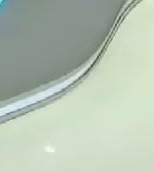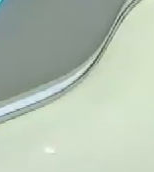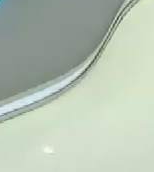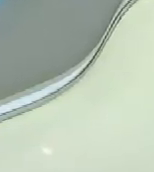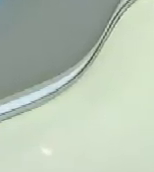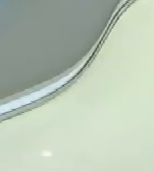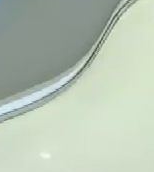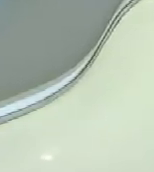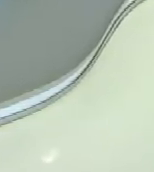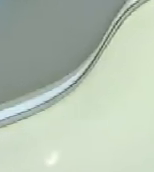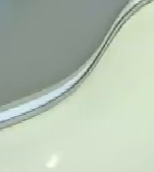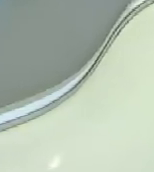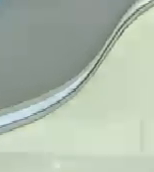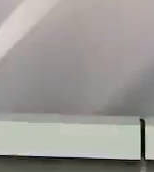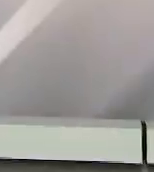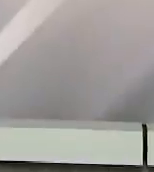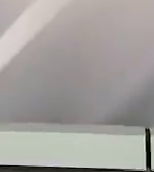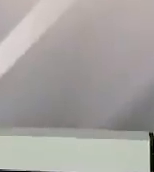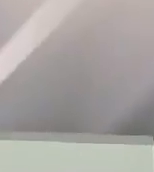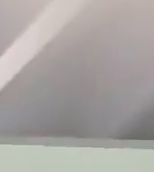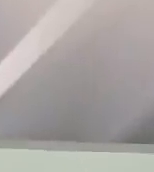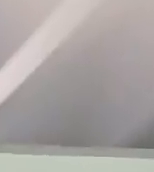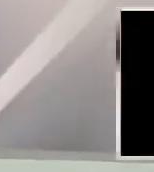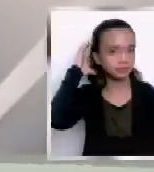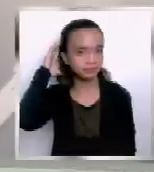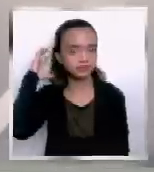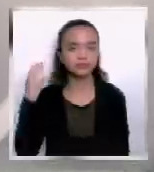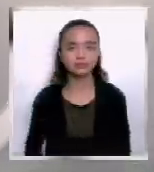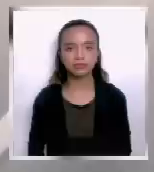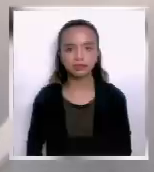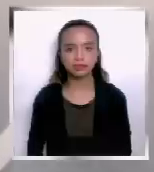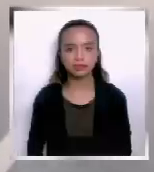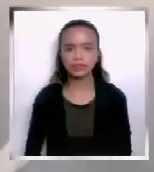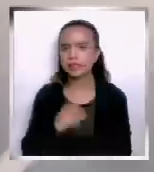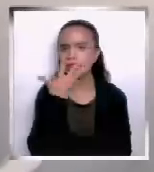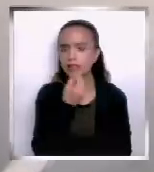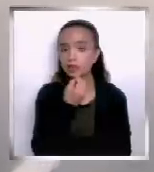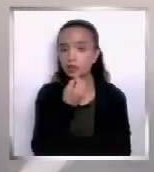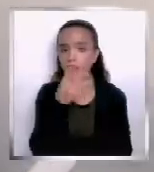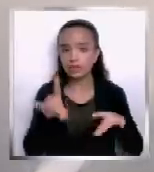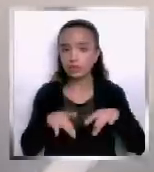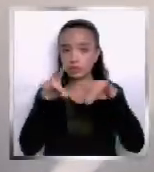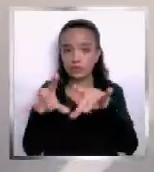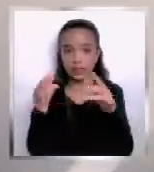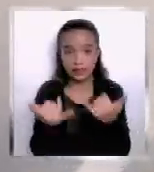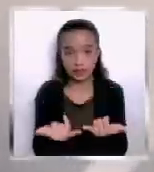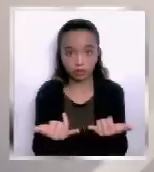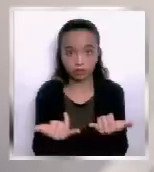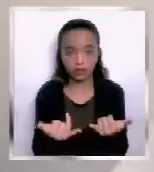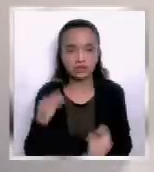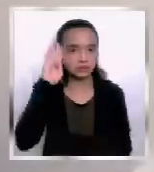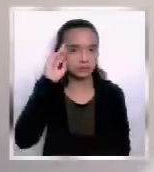Magandang gabi po, Luzon, Visayas at Mindanao. Nasa Australia ngayon si Presumptive President Bongbong Marcos